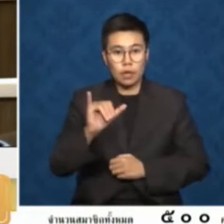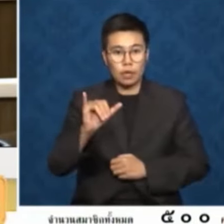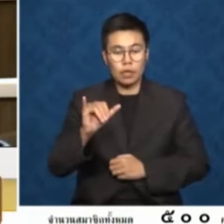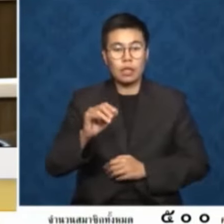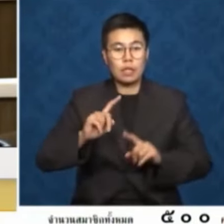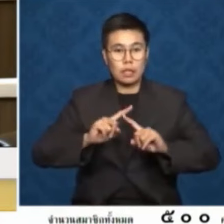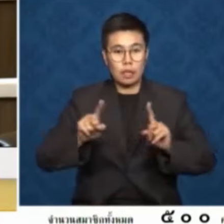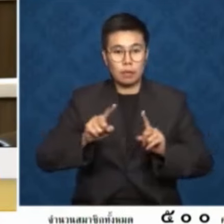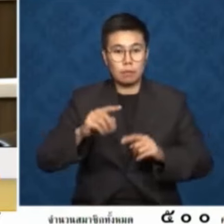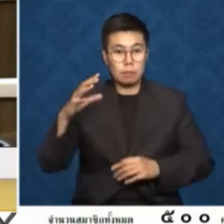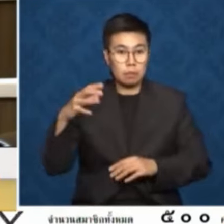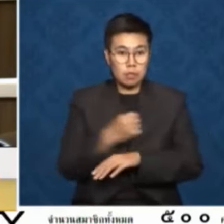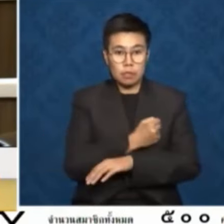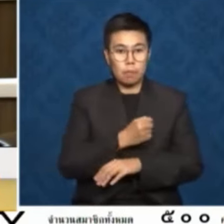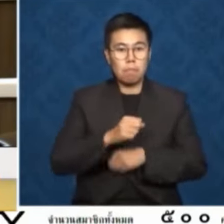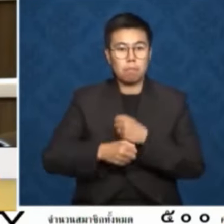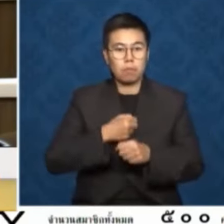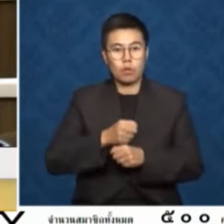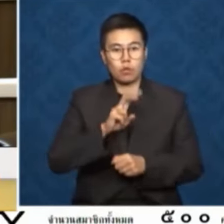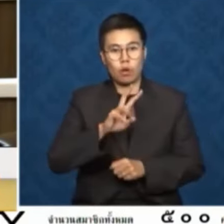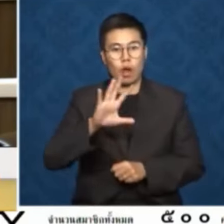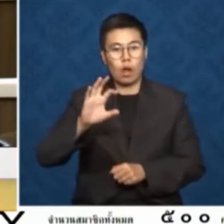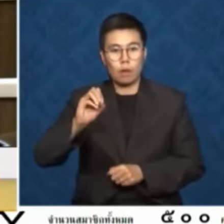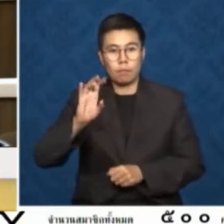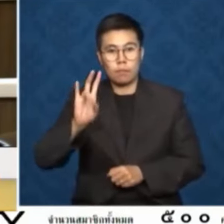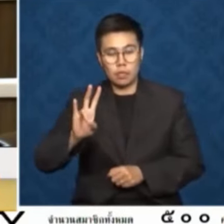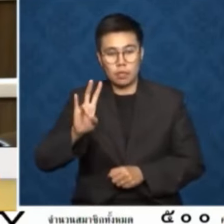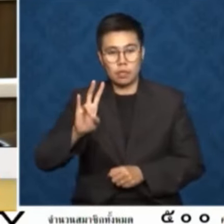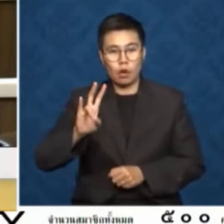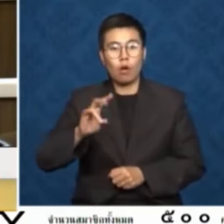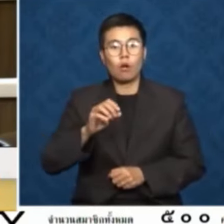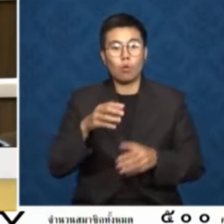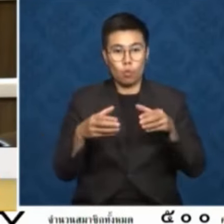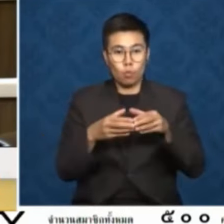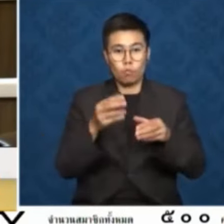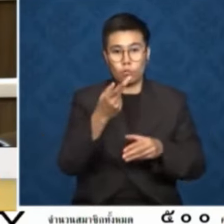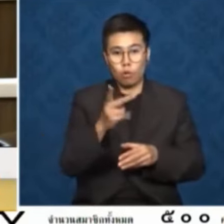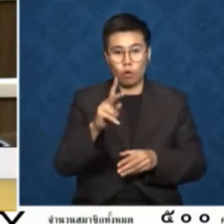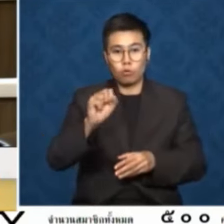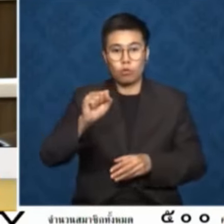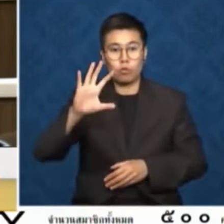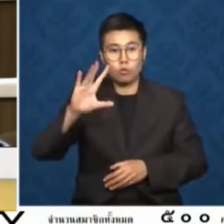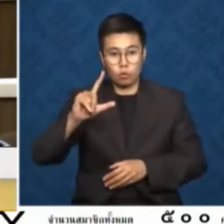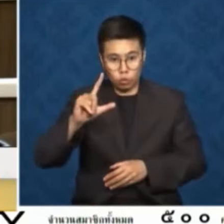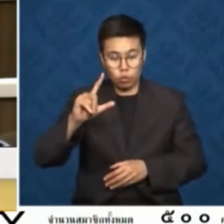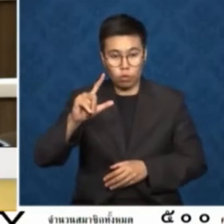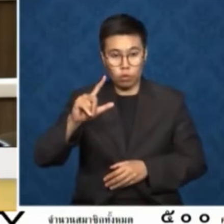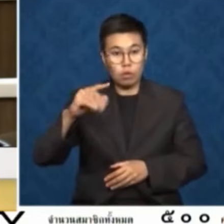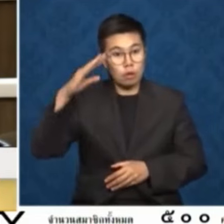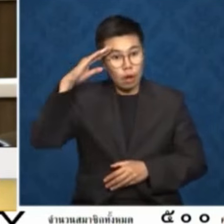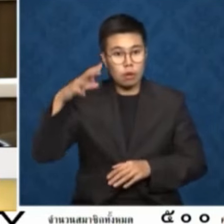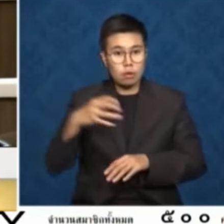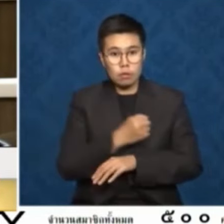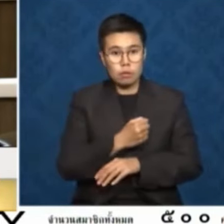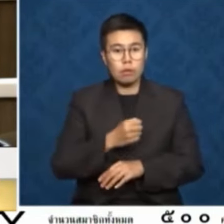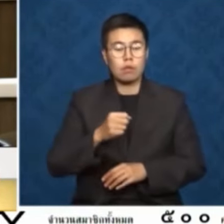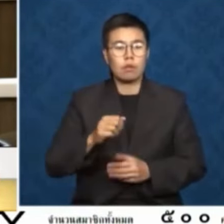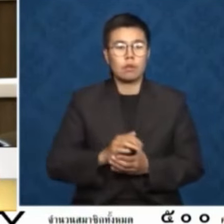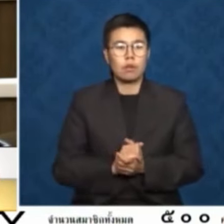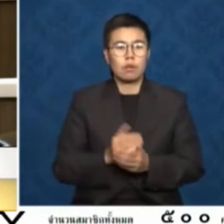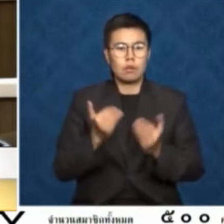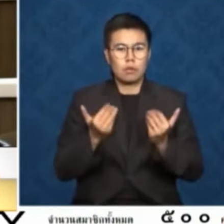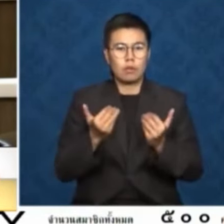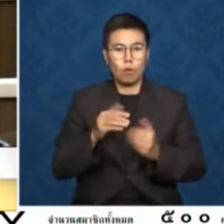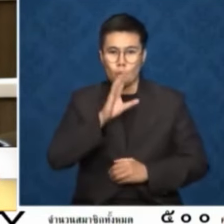อำนาจเมื่อปี2557ครับท่านประธานครับก็คือคสช.นั่นแหละครับมันไม่เอ่ยไม่ได้ครับคสช.